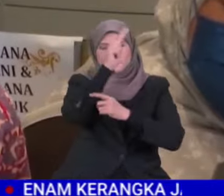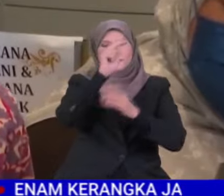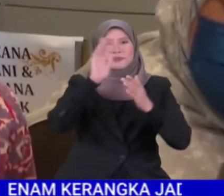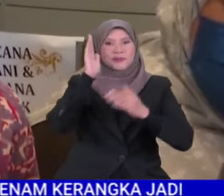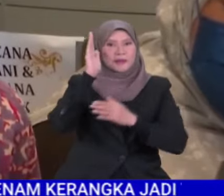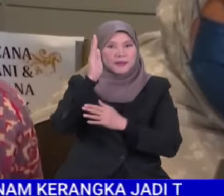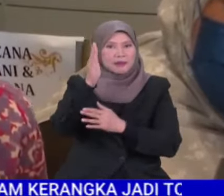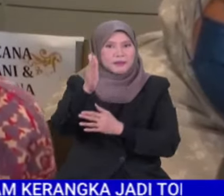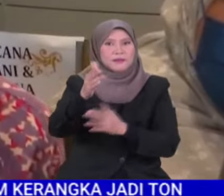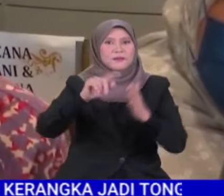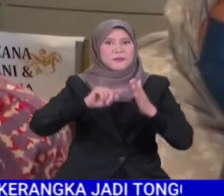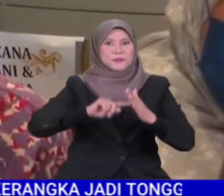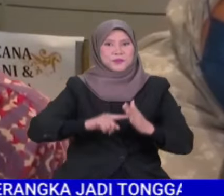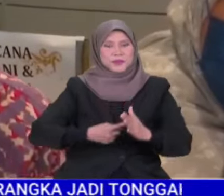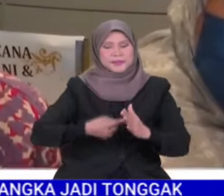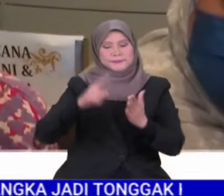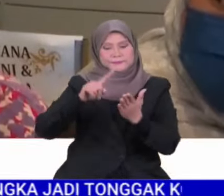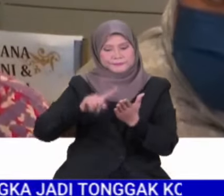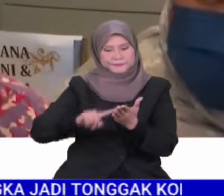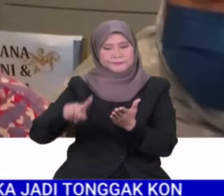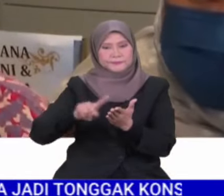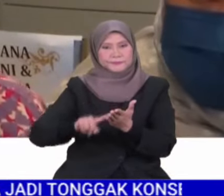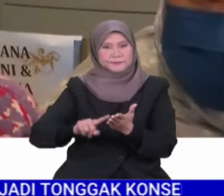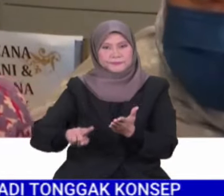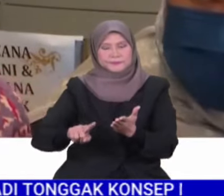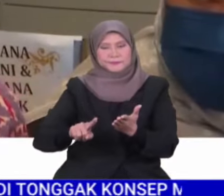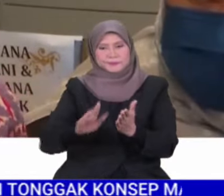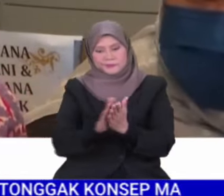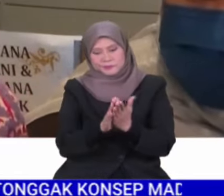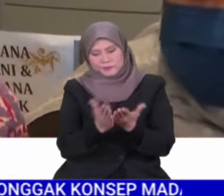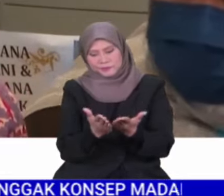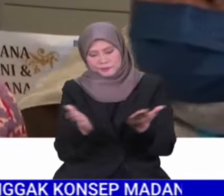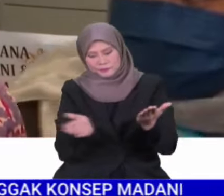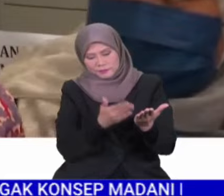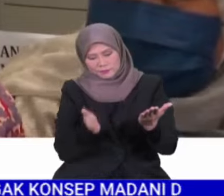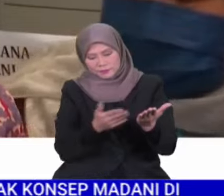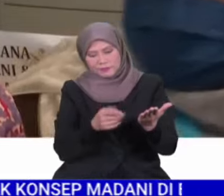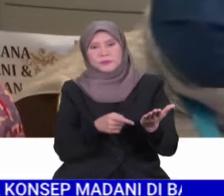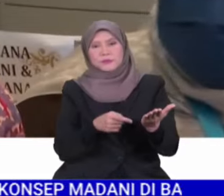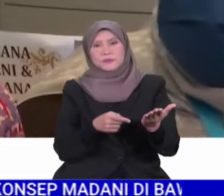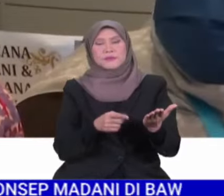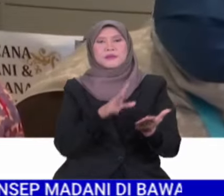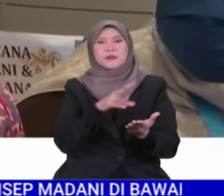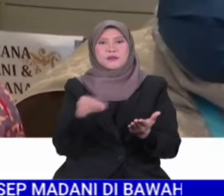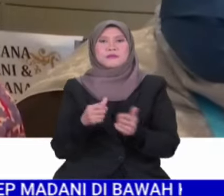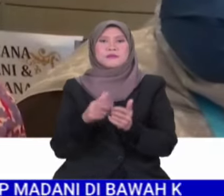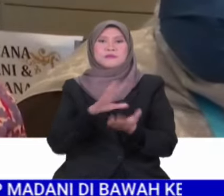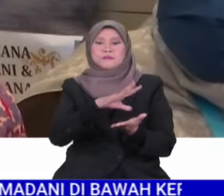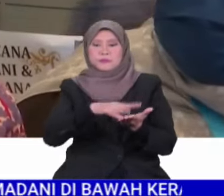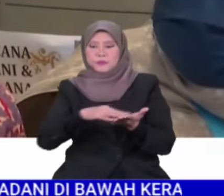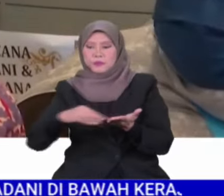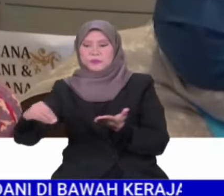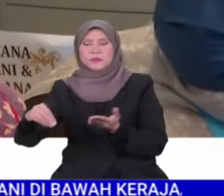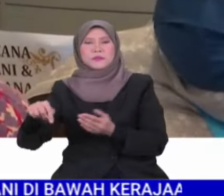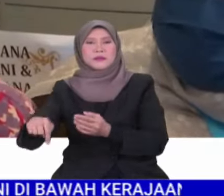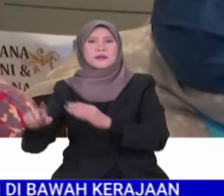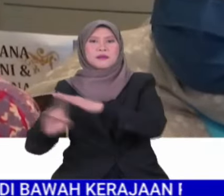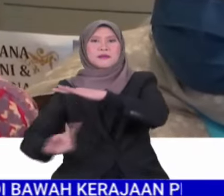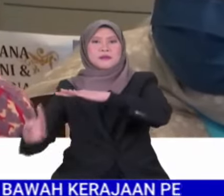mula meneliti dokumen ini dan mengaplikasikan dalam dasar dan